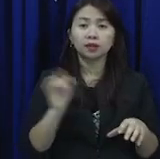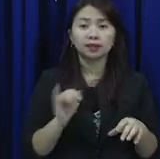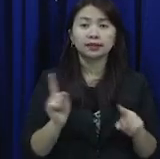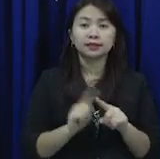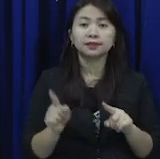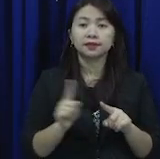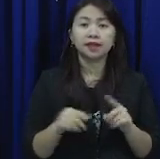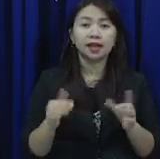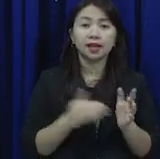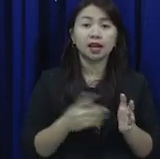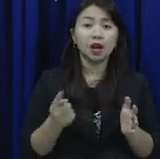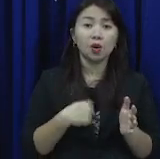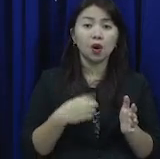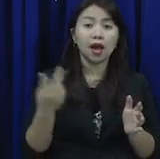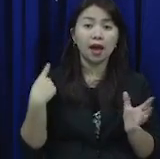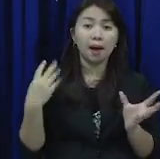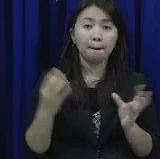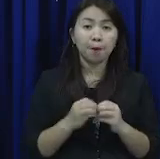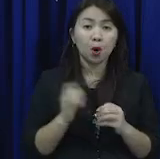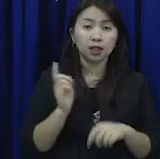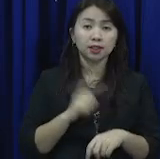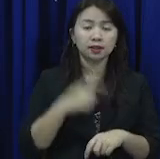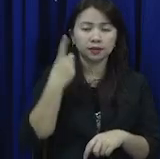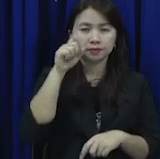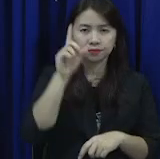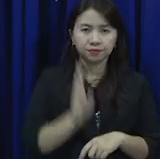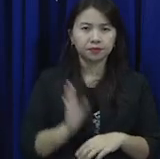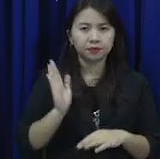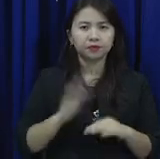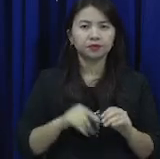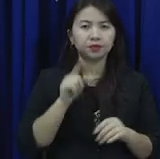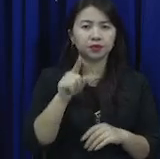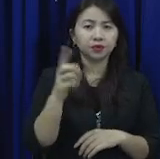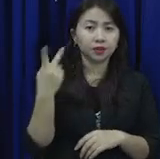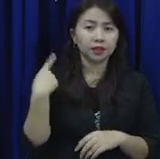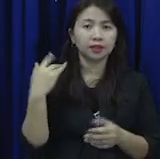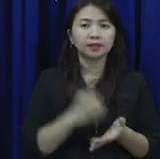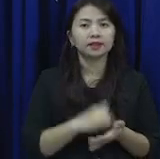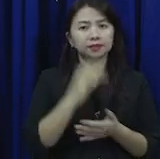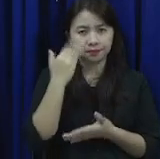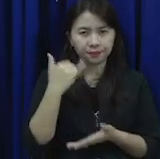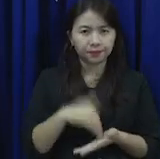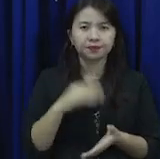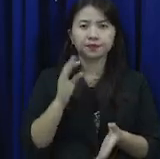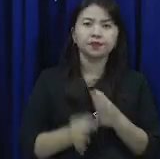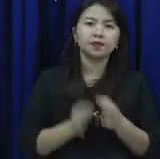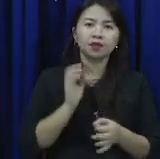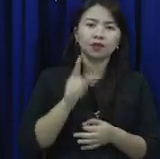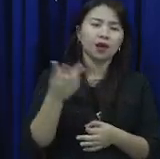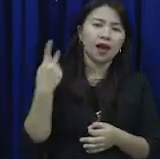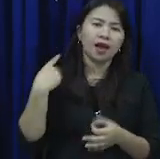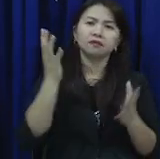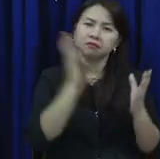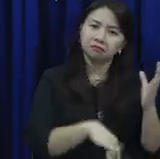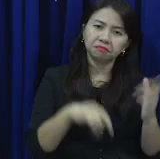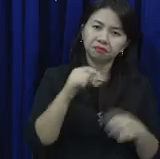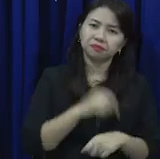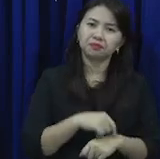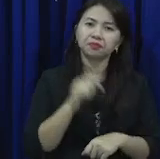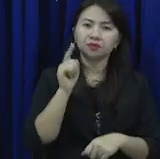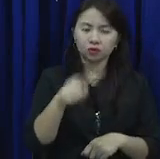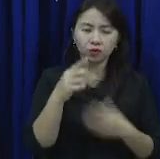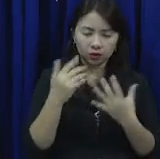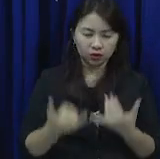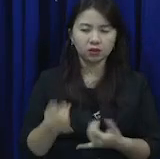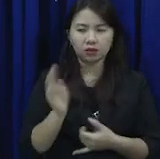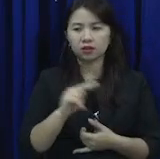that I have more time for God than you have Kaya nga sinasabi ko sa inyo ngayon if you have sir time na tanggapin niyo na